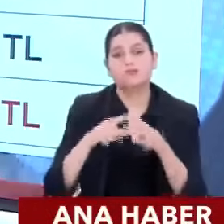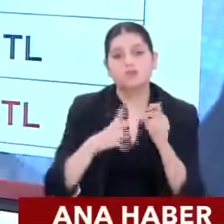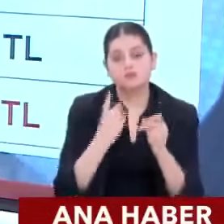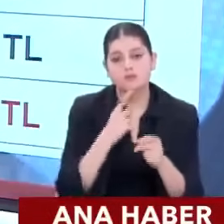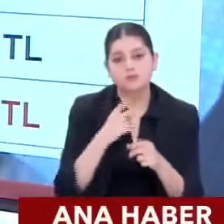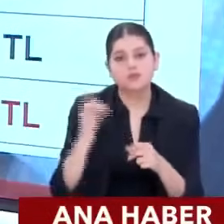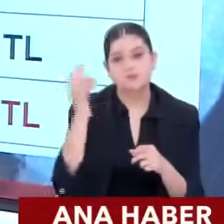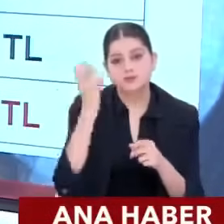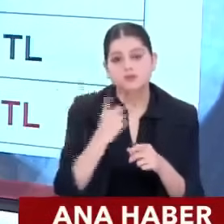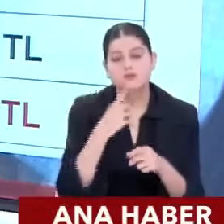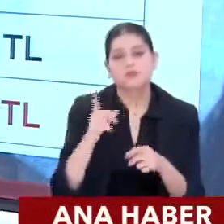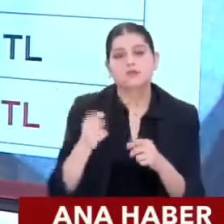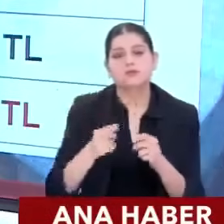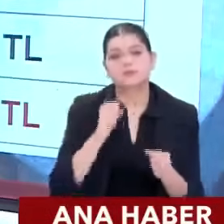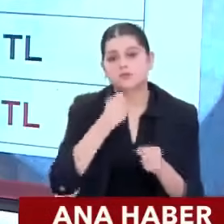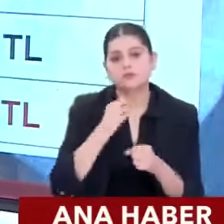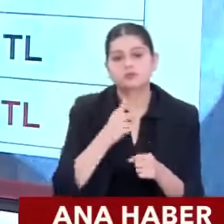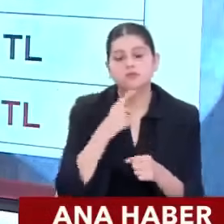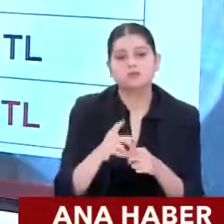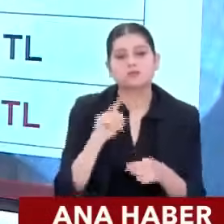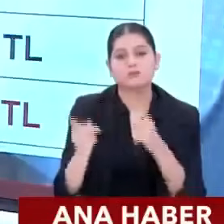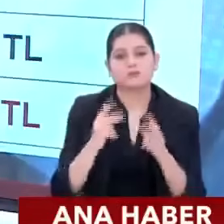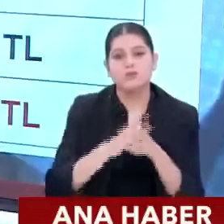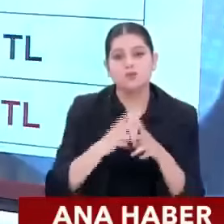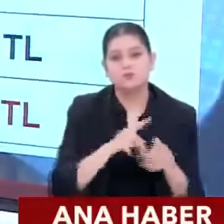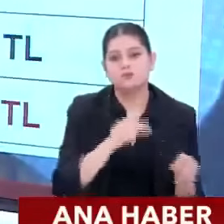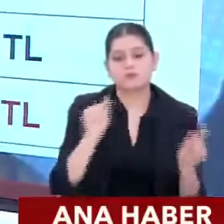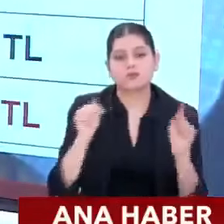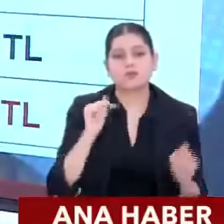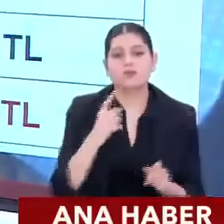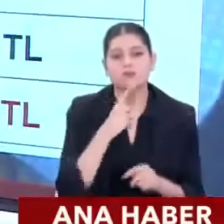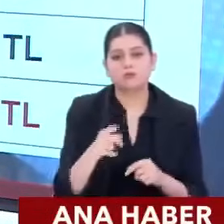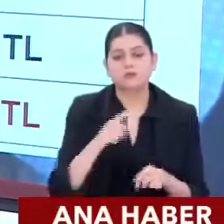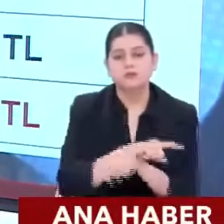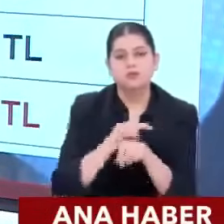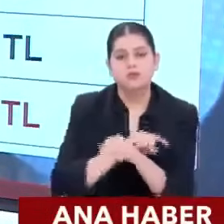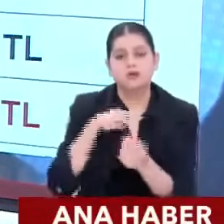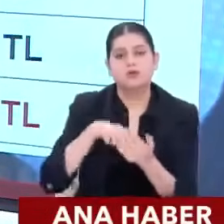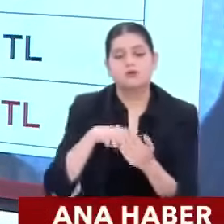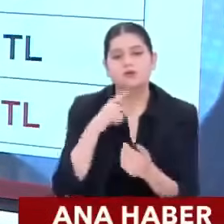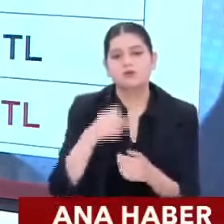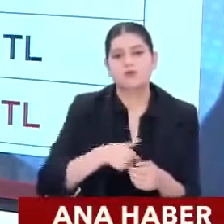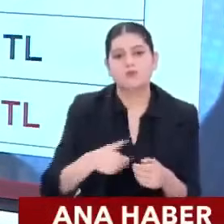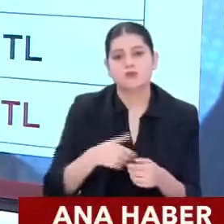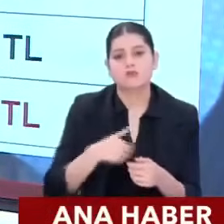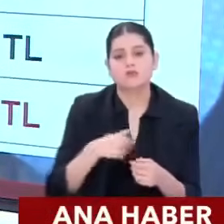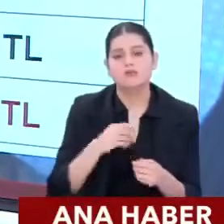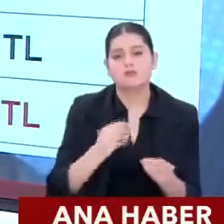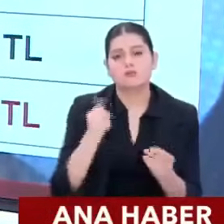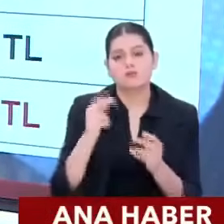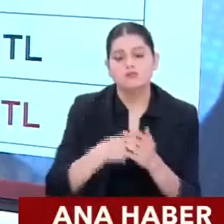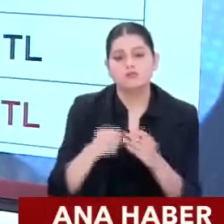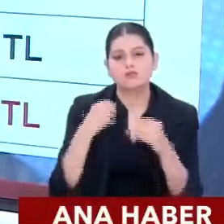konser olur bir King olur etkinlik olur polisler orada saatlerce hayatta komik komik kumanyalar verilir